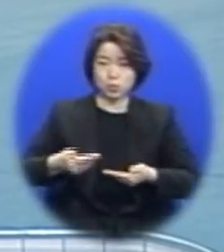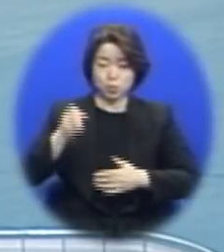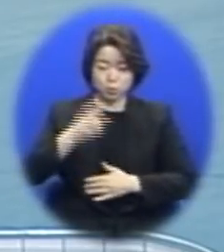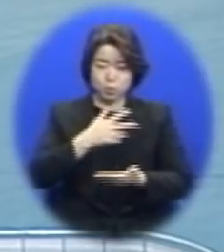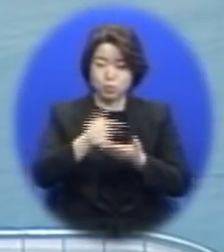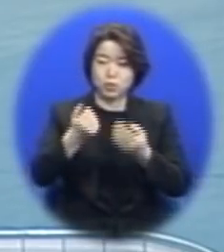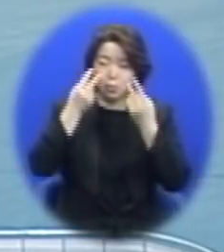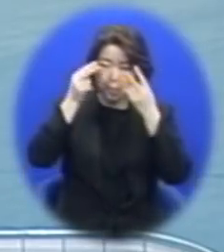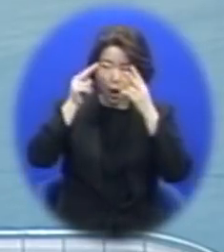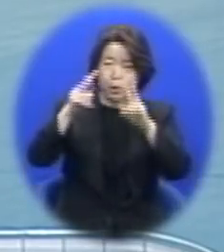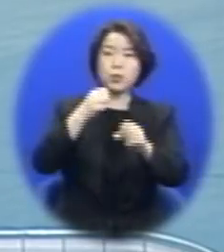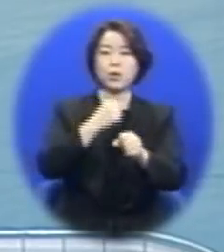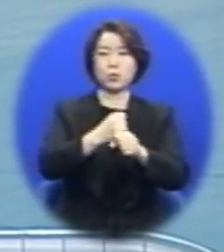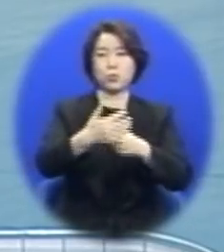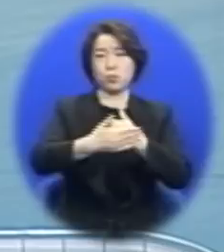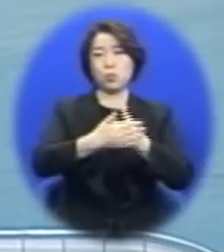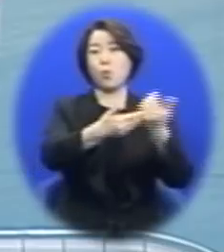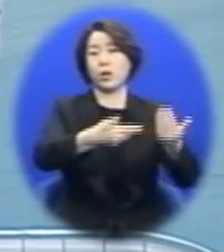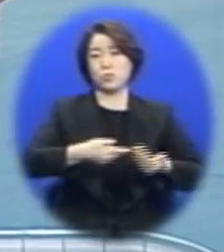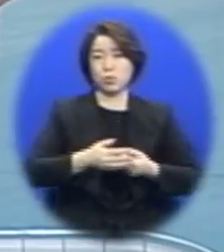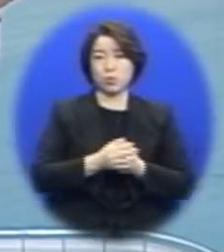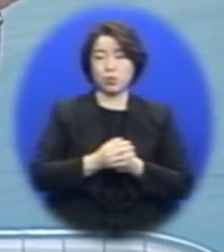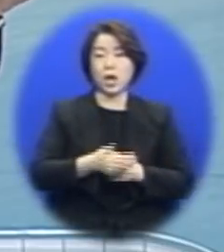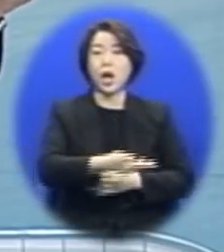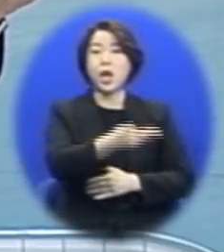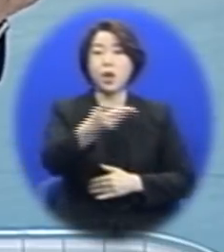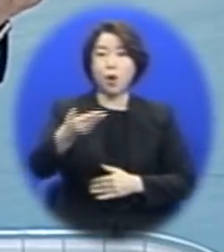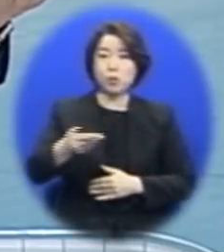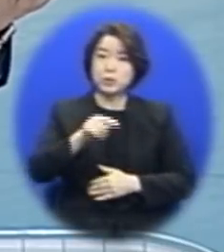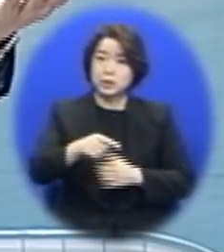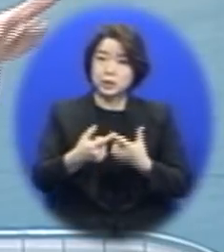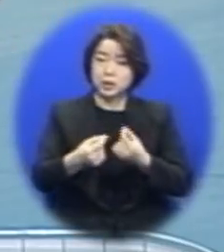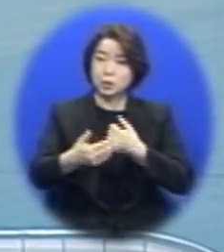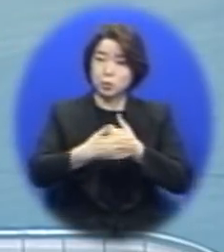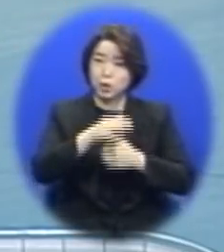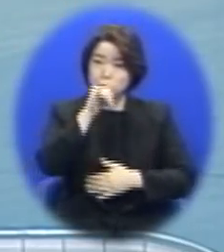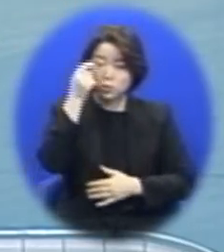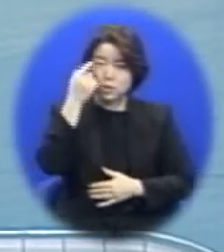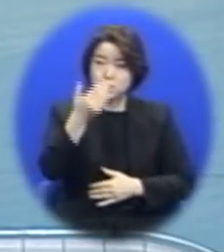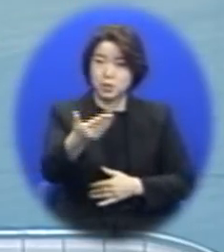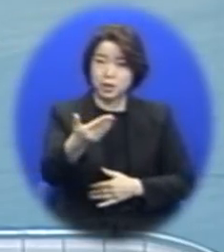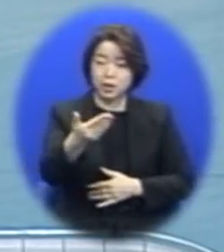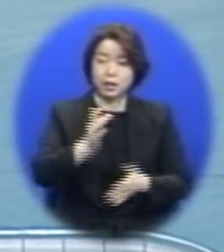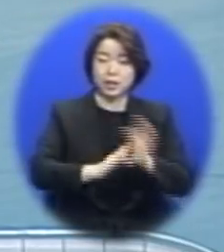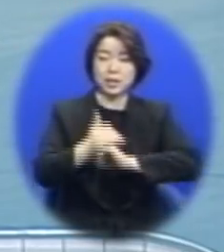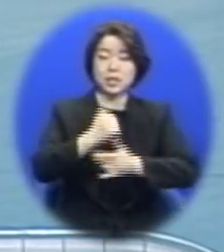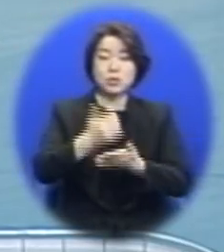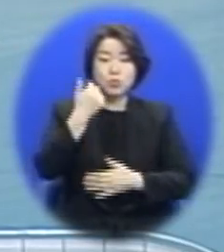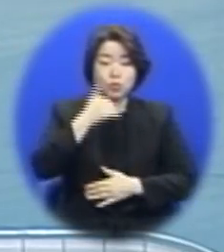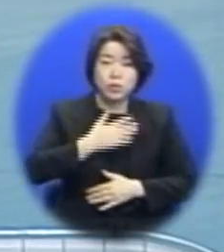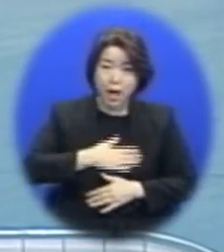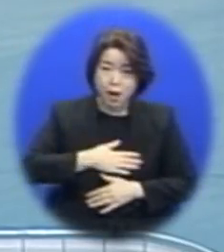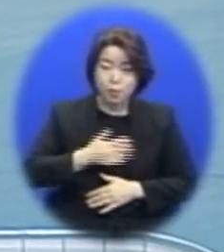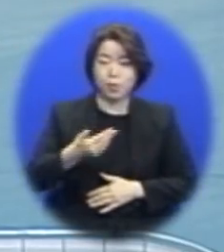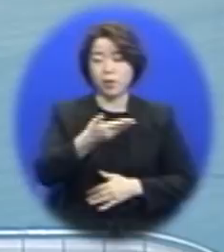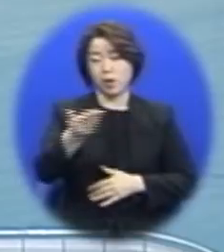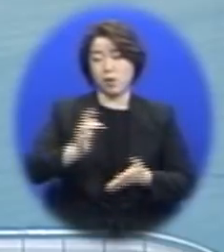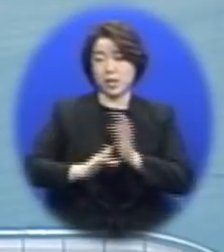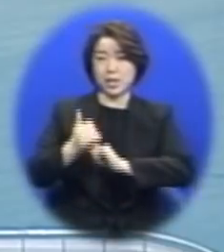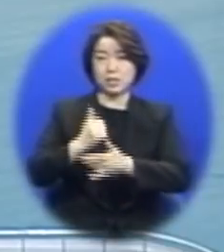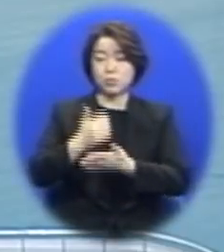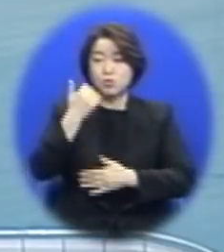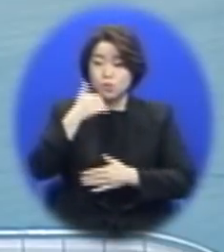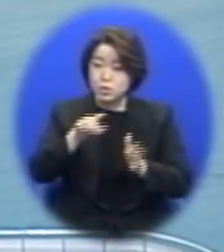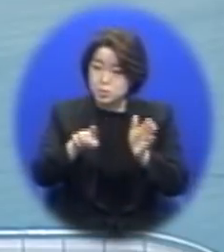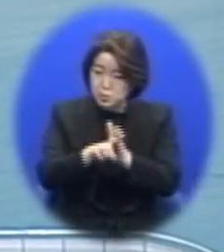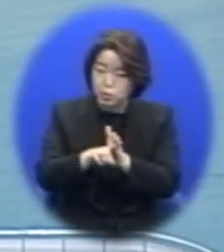바라보게 해주십니다. 여러분에게 그렇게 하고 계십니까? 여러분이 예수님이 누군지 알며 여러분이 예수님이 누군지